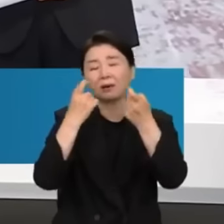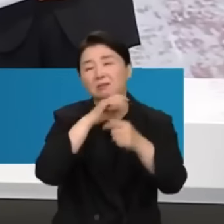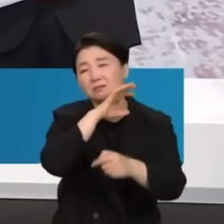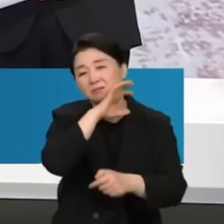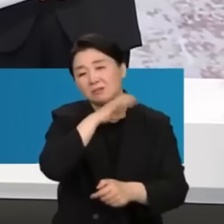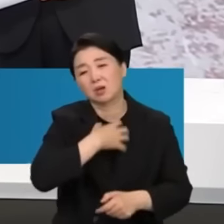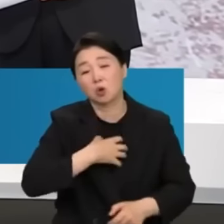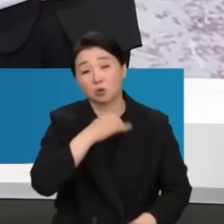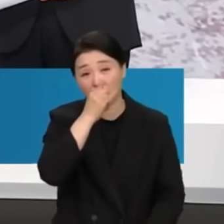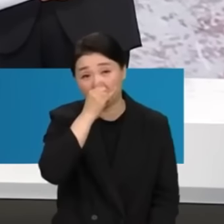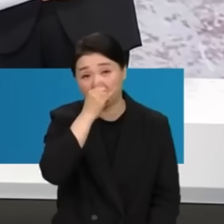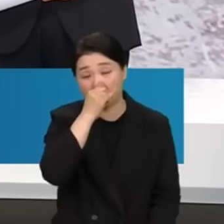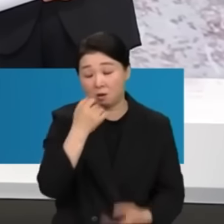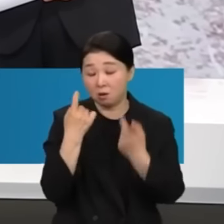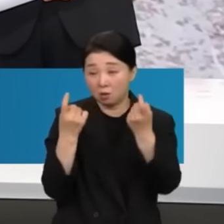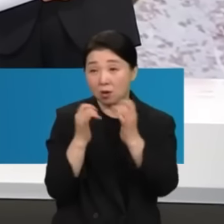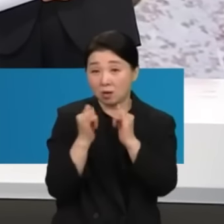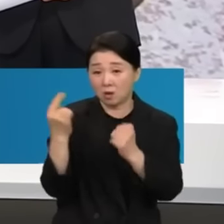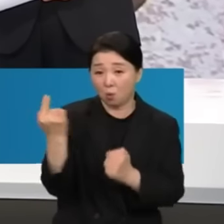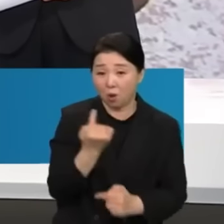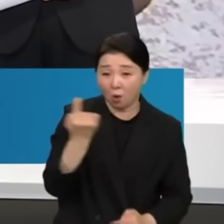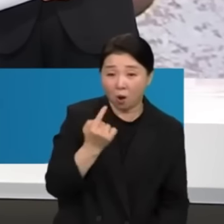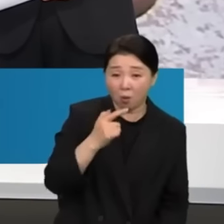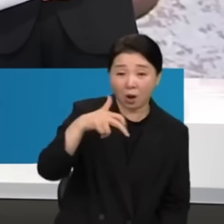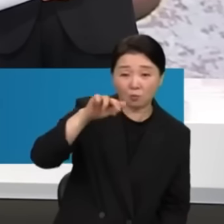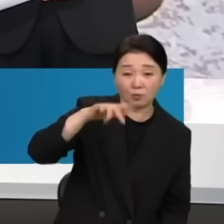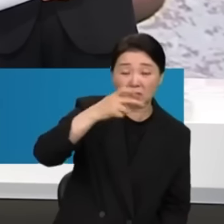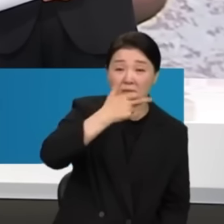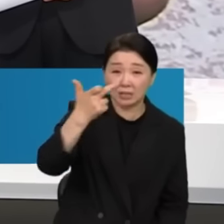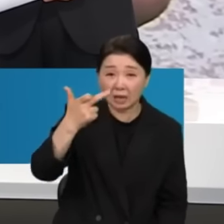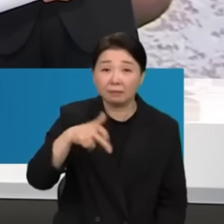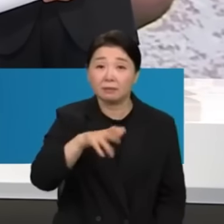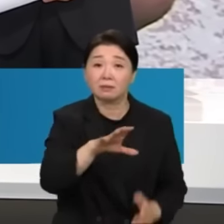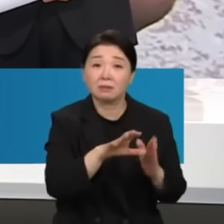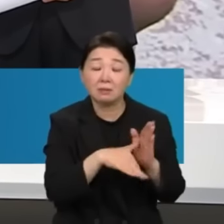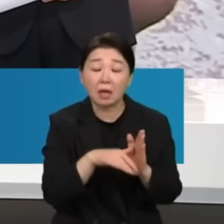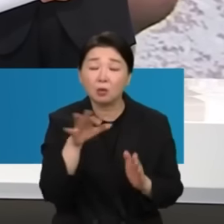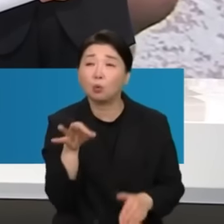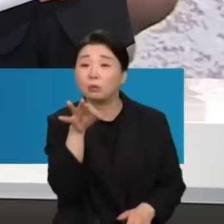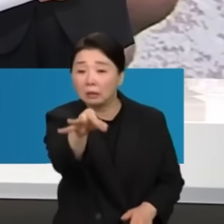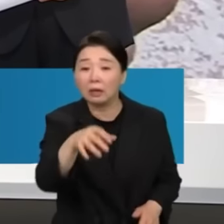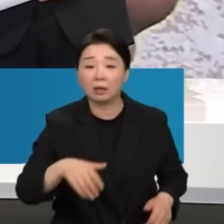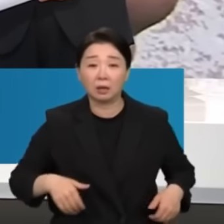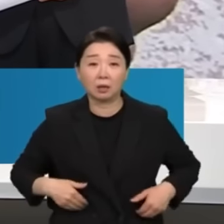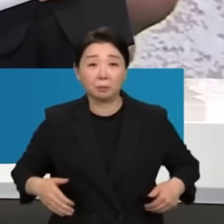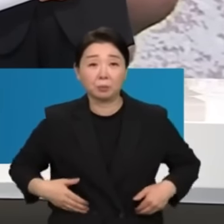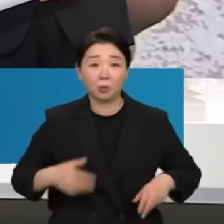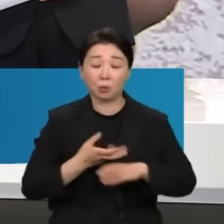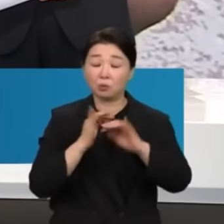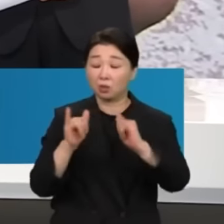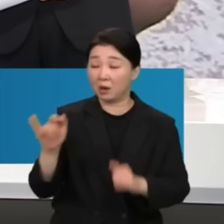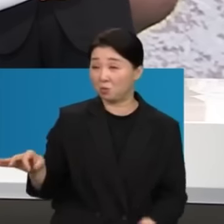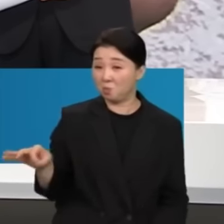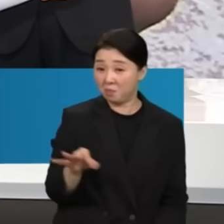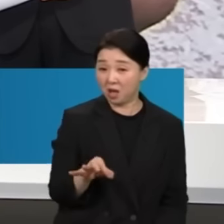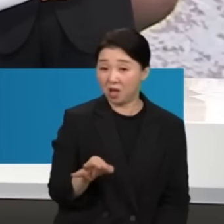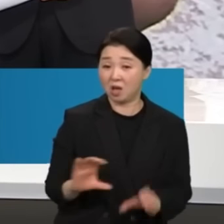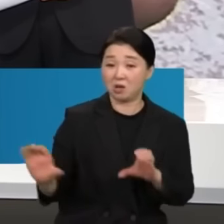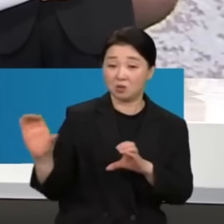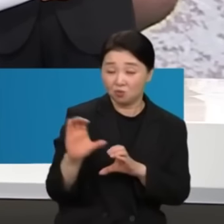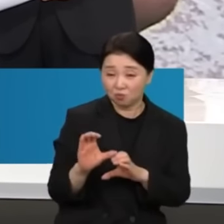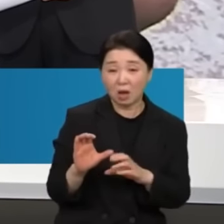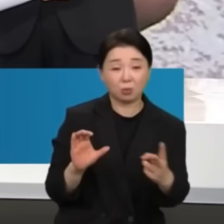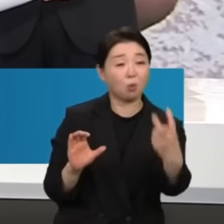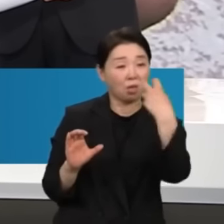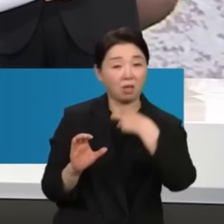큽니다. 이 때문에 관광객이 많이 찾는 후지산 이동길에 없던 요금이 생기고 외국인에게만 요금을 더 받는 이중